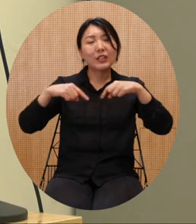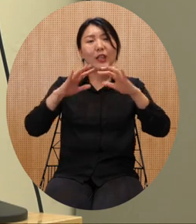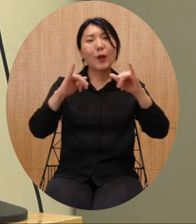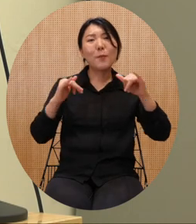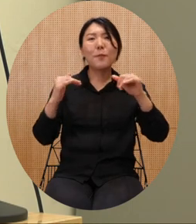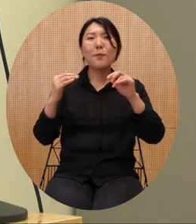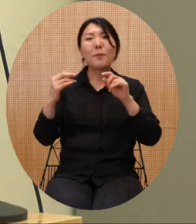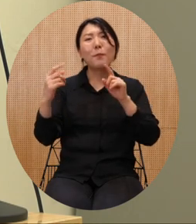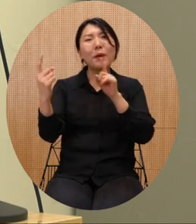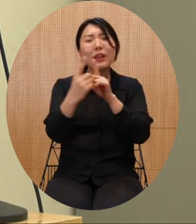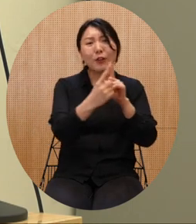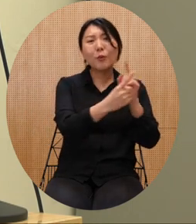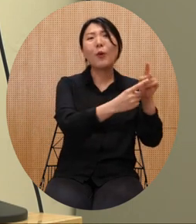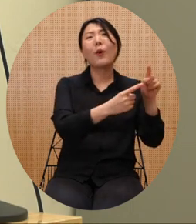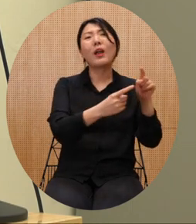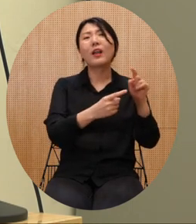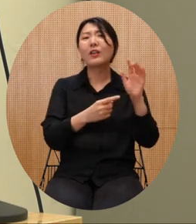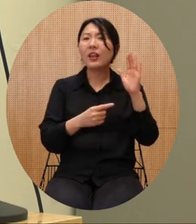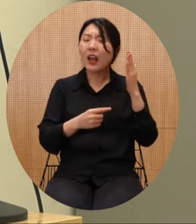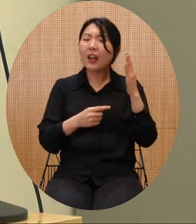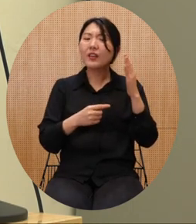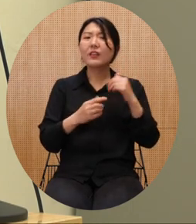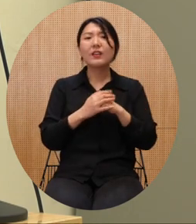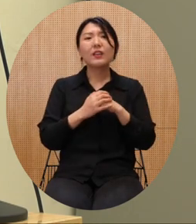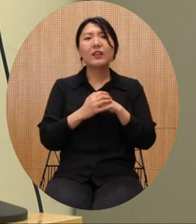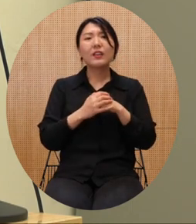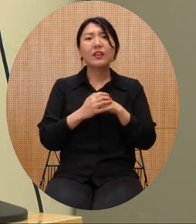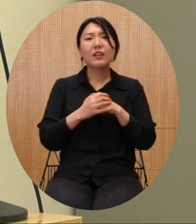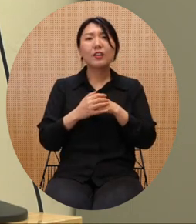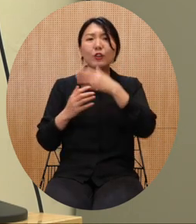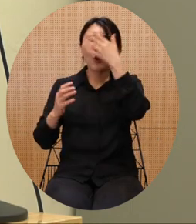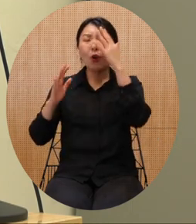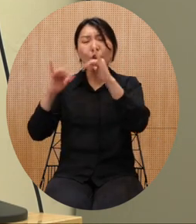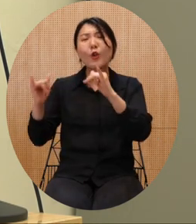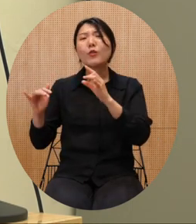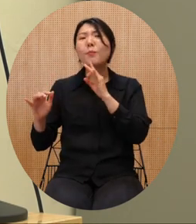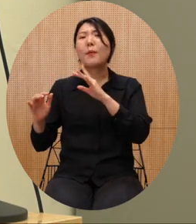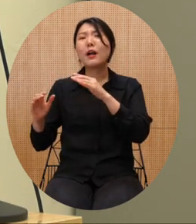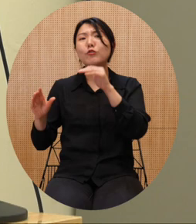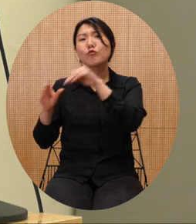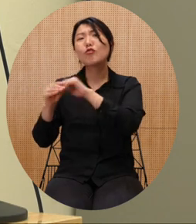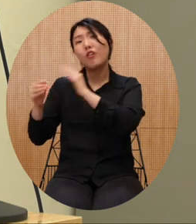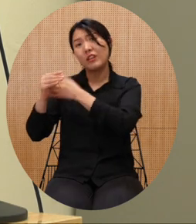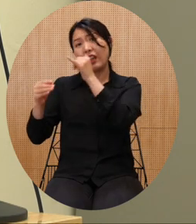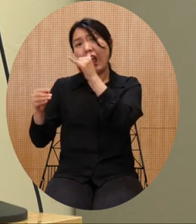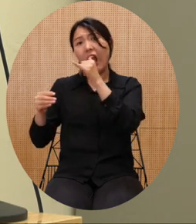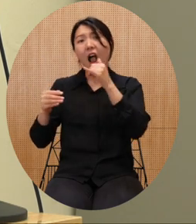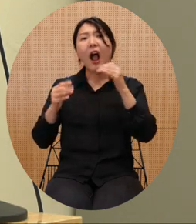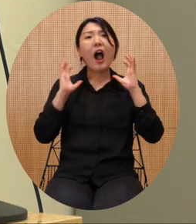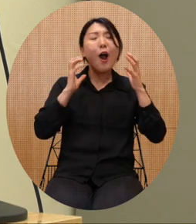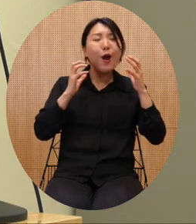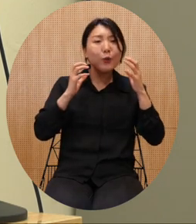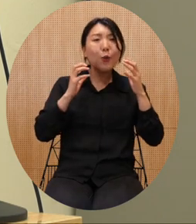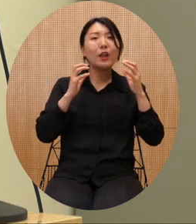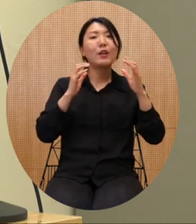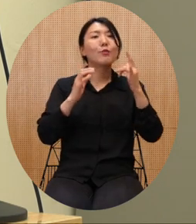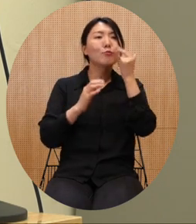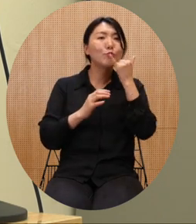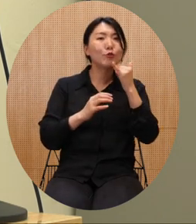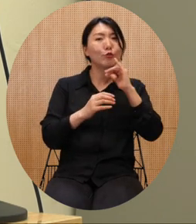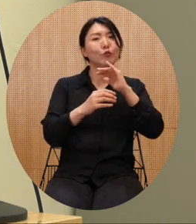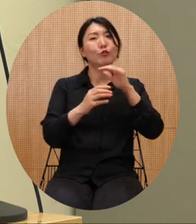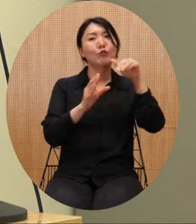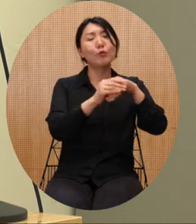해가지고 이렇게도 말해봤습니다. 청년들만 투표권 있냐, 아동들의 부모도 투표권 있는데 왜